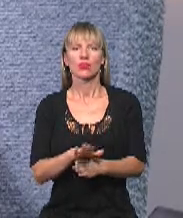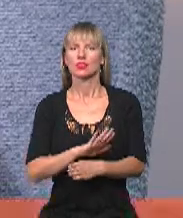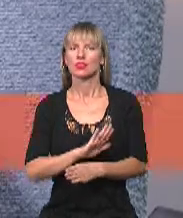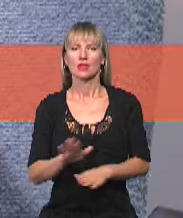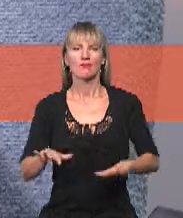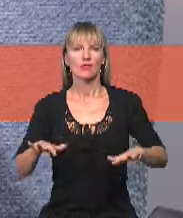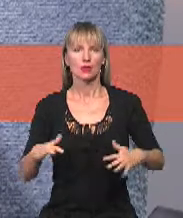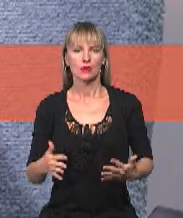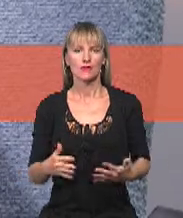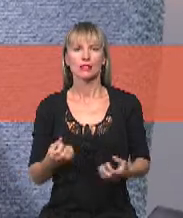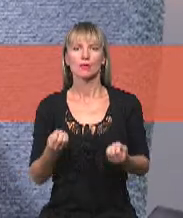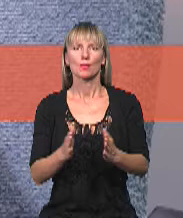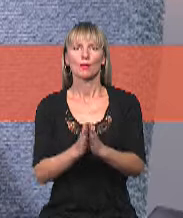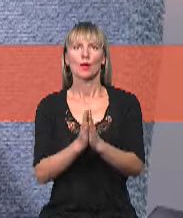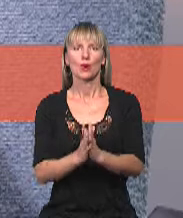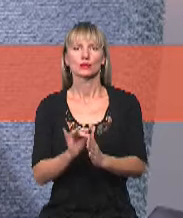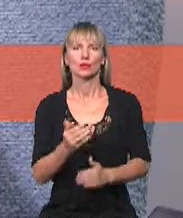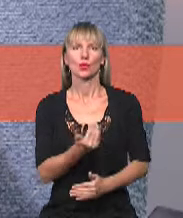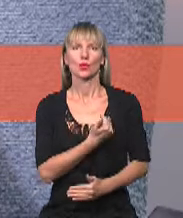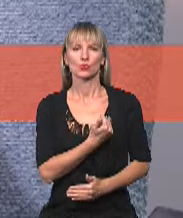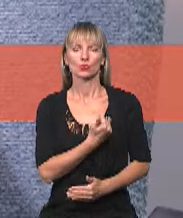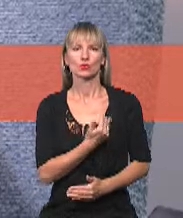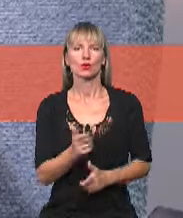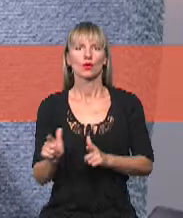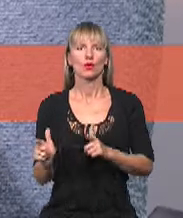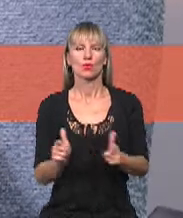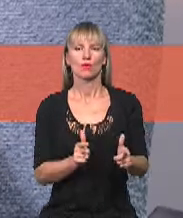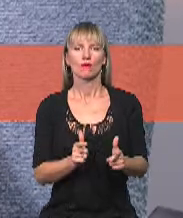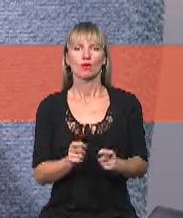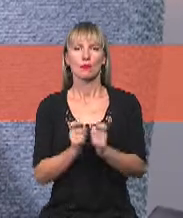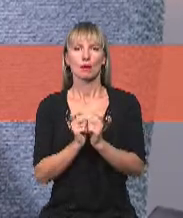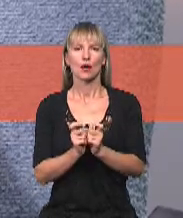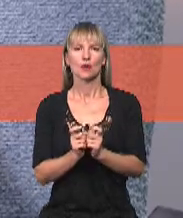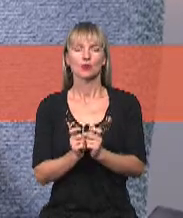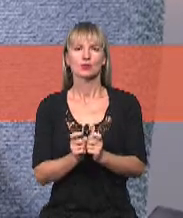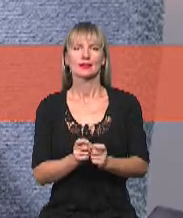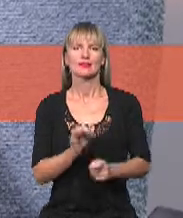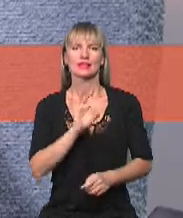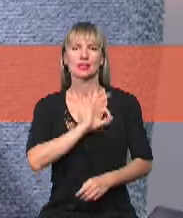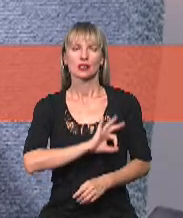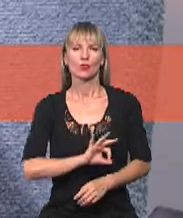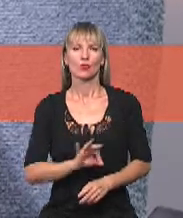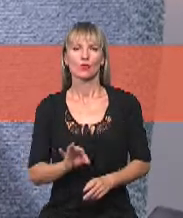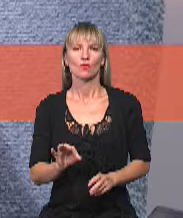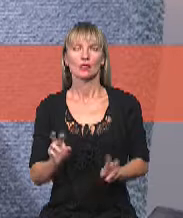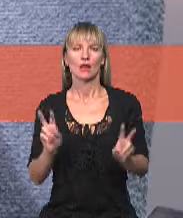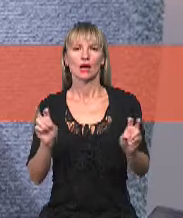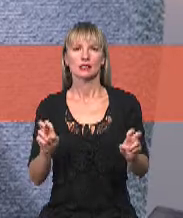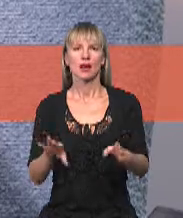і не просто просить і хоче, а готовий боротися, втілювати гасло